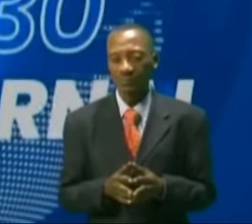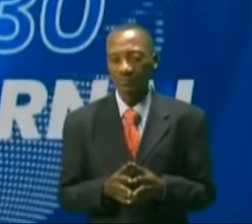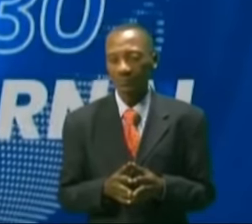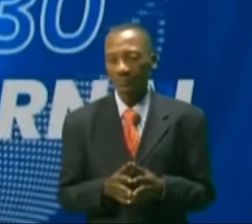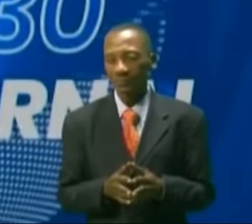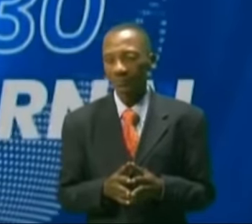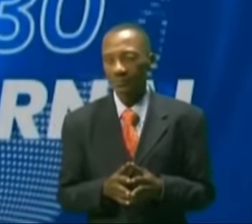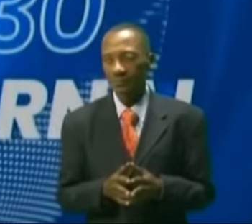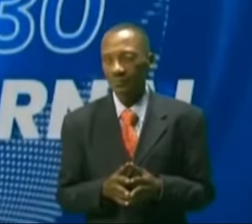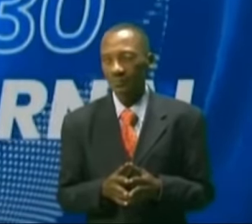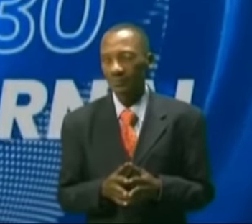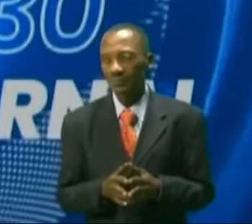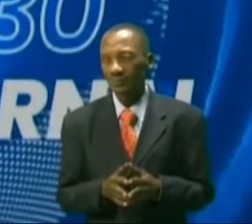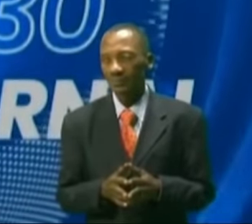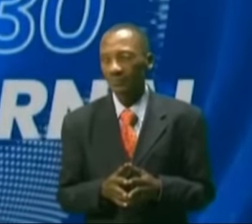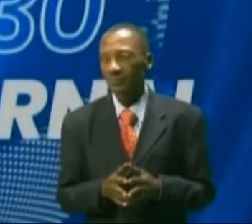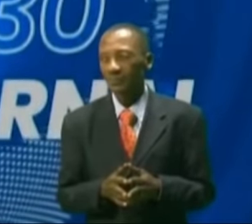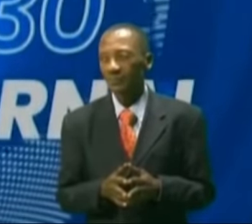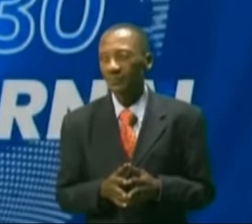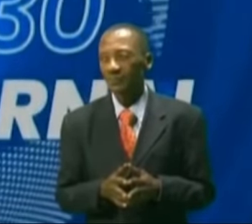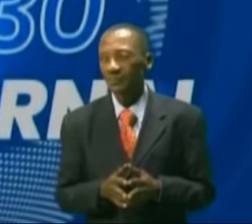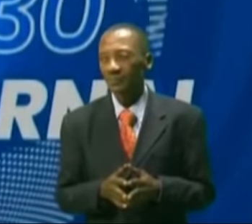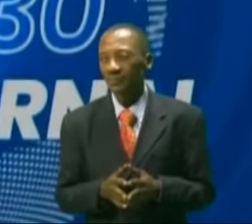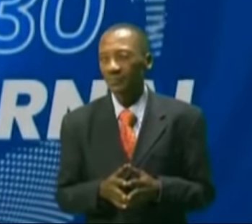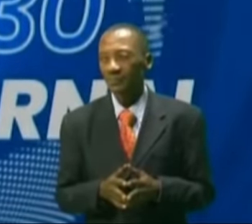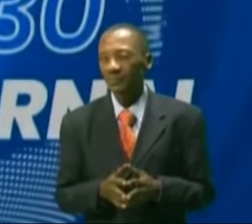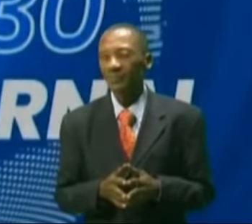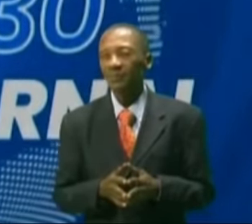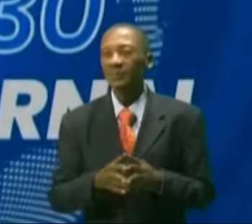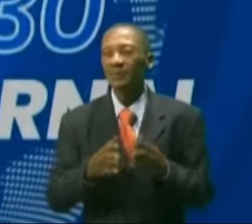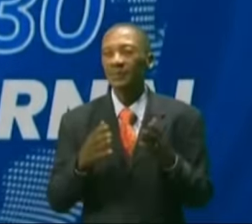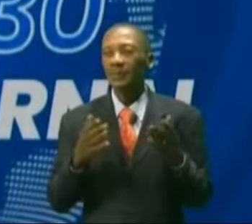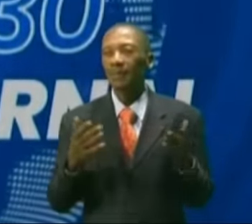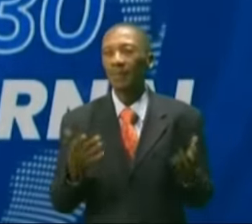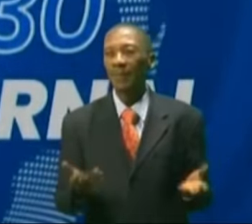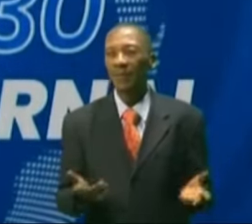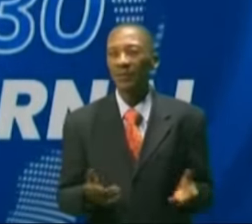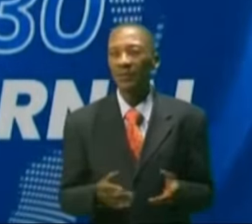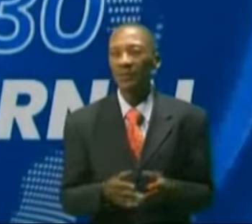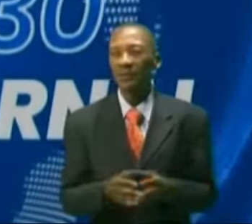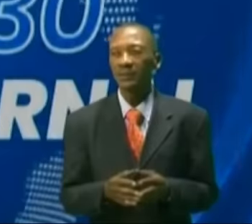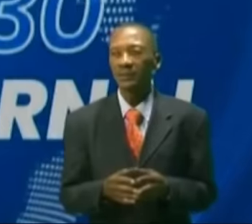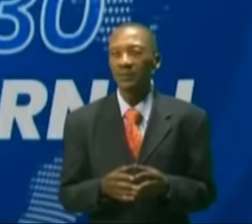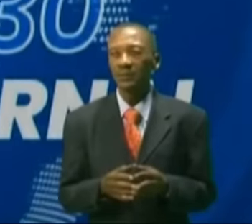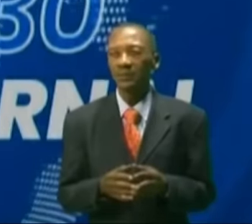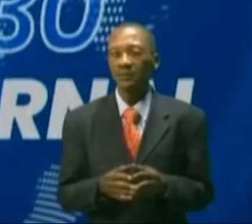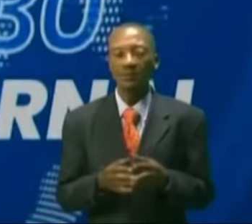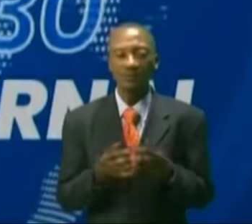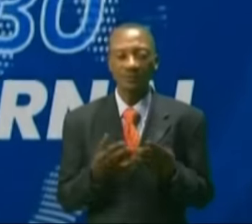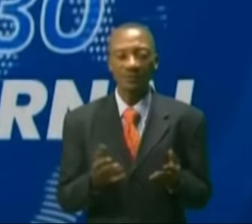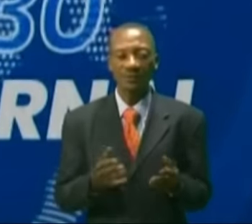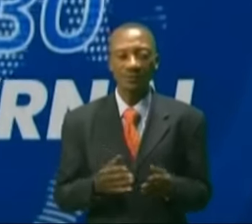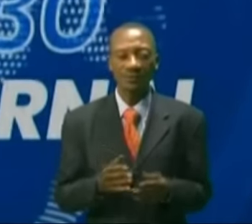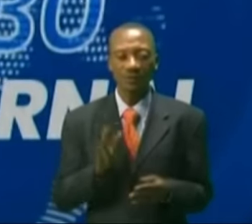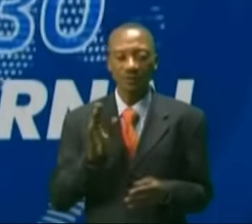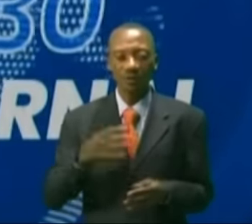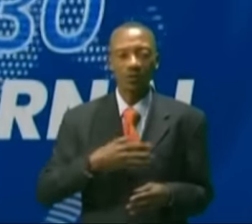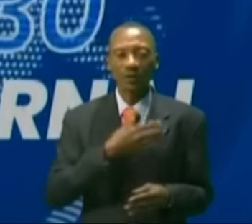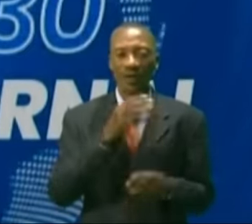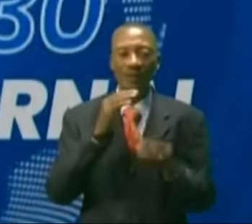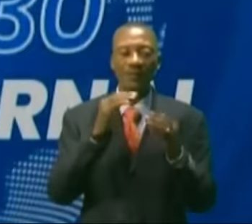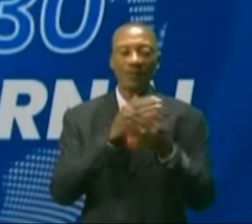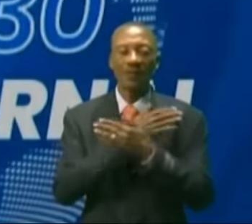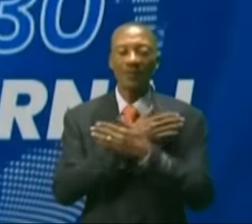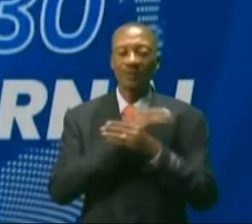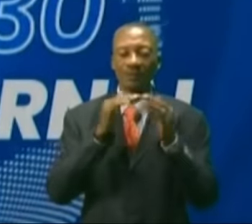Adieu Raymond Marie Lelo, que la terre de nos ancêtres te soit douce et légère. Mesdames et messieurs,